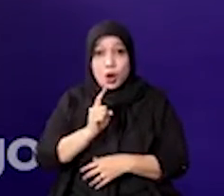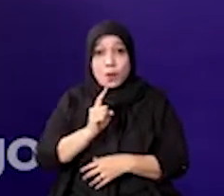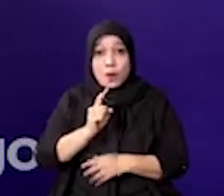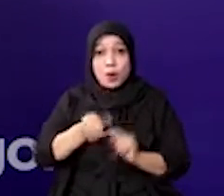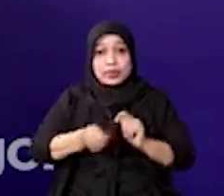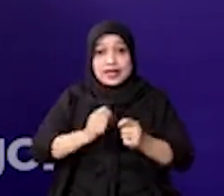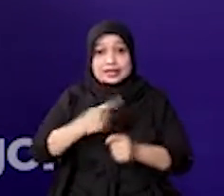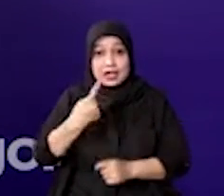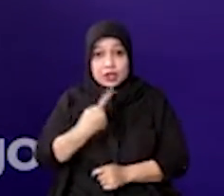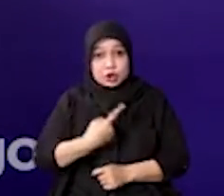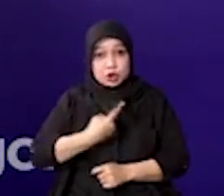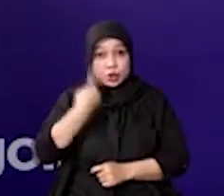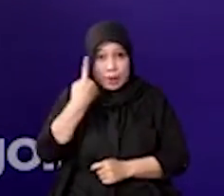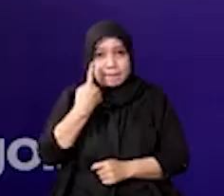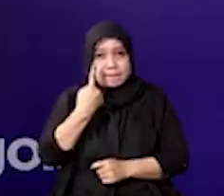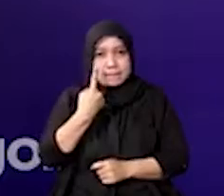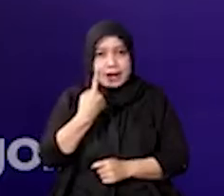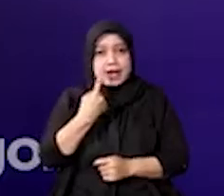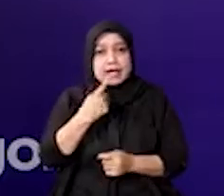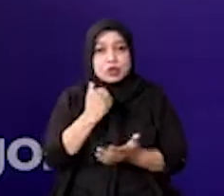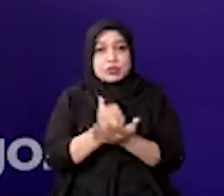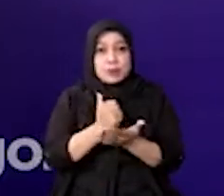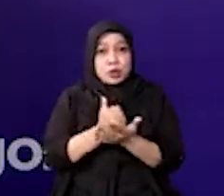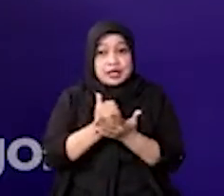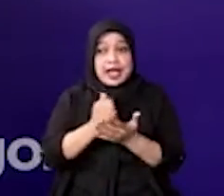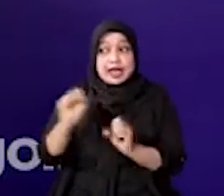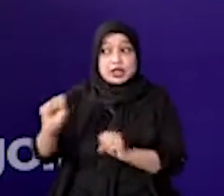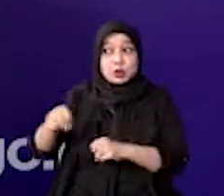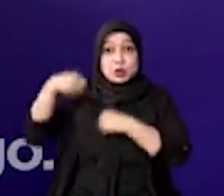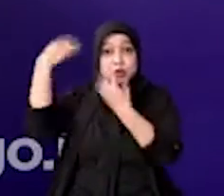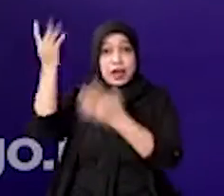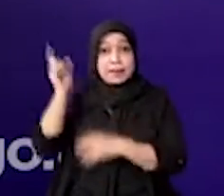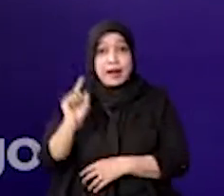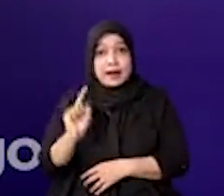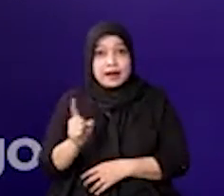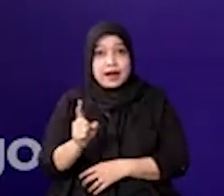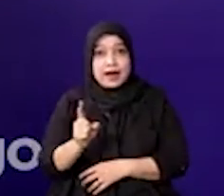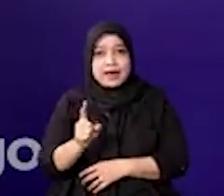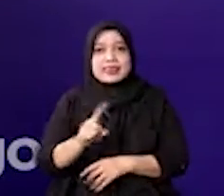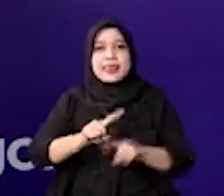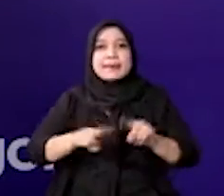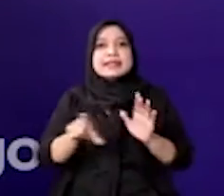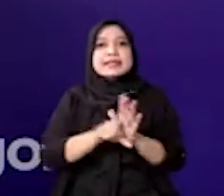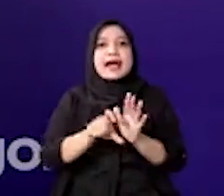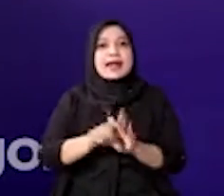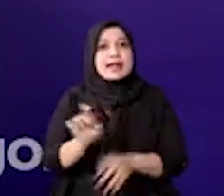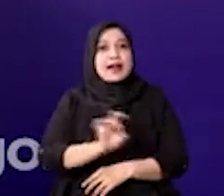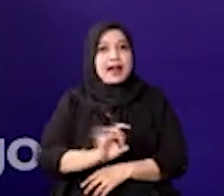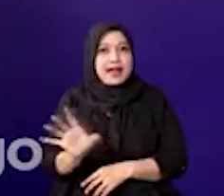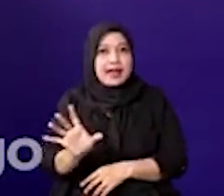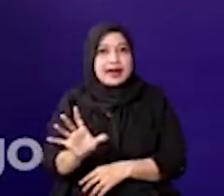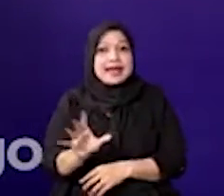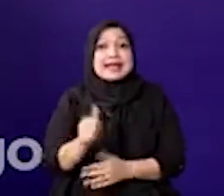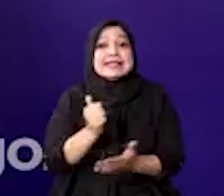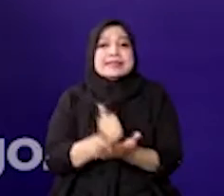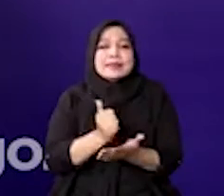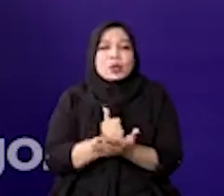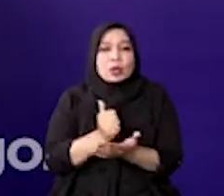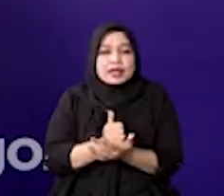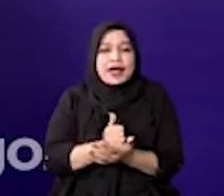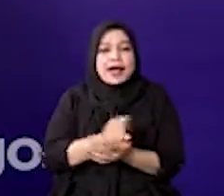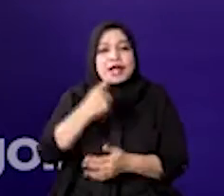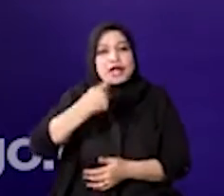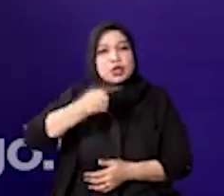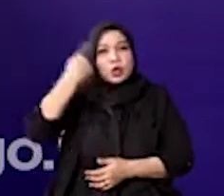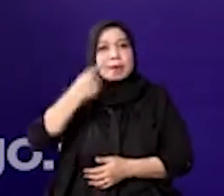dicolok ya Pak ya Pak dokter ya tapi di Islam ada Pak yang orang metodenya berbeda ini sebelah